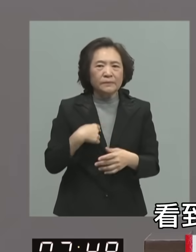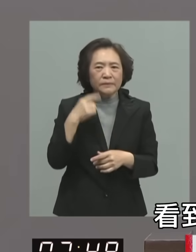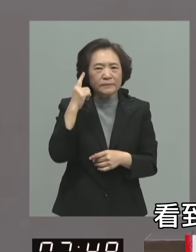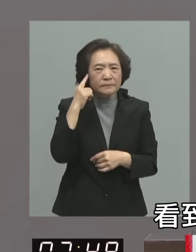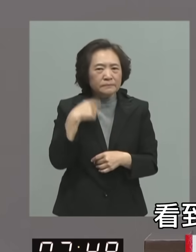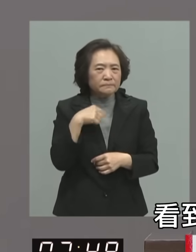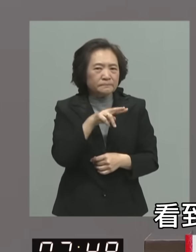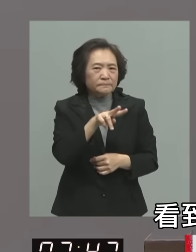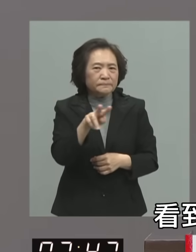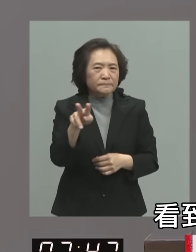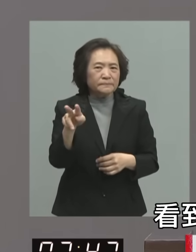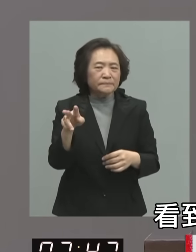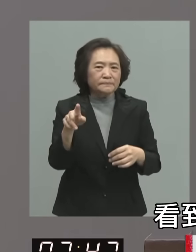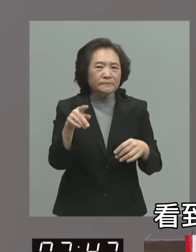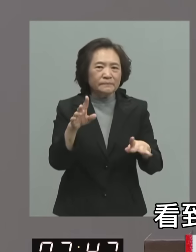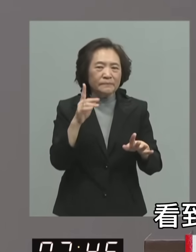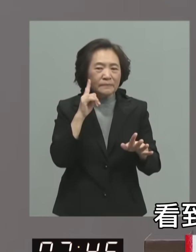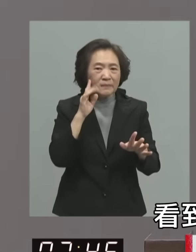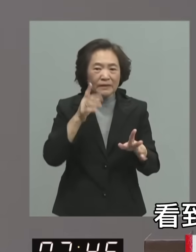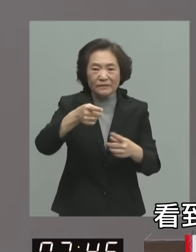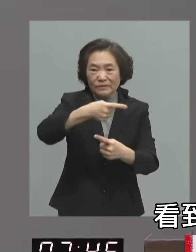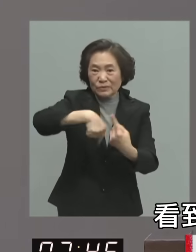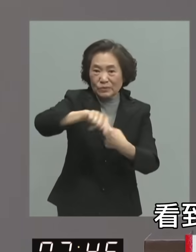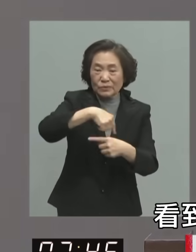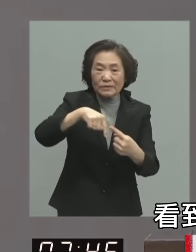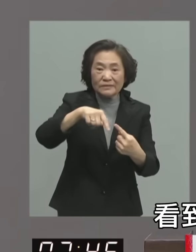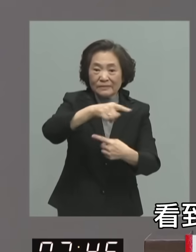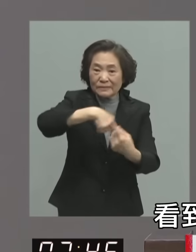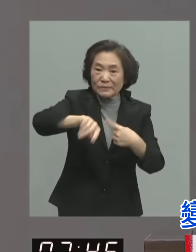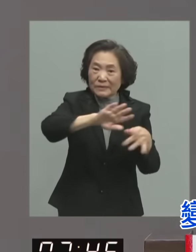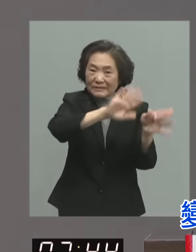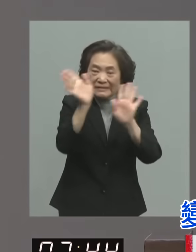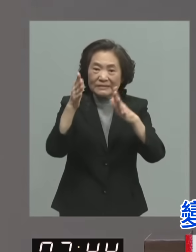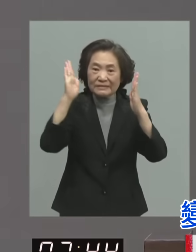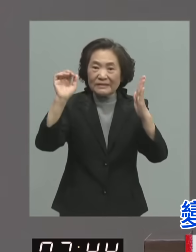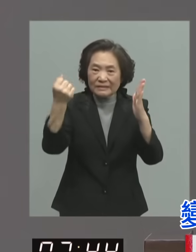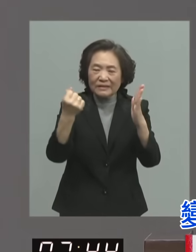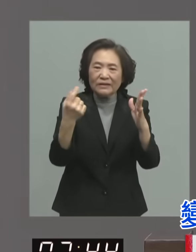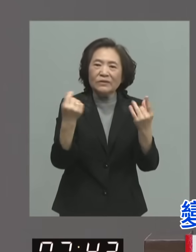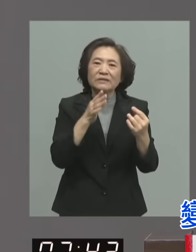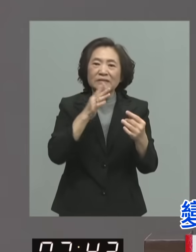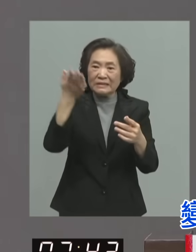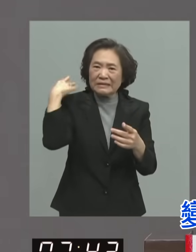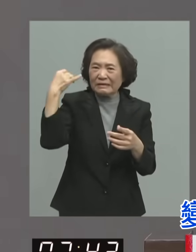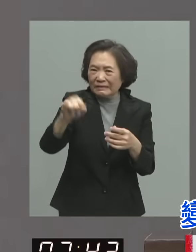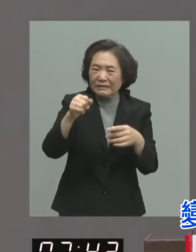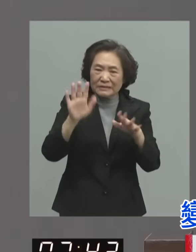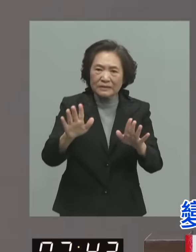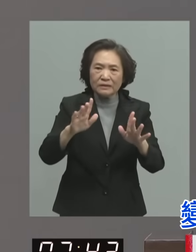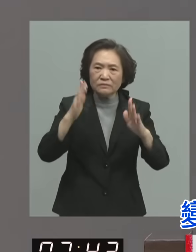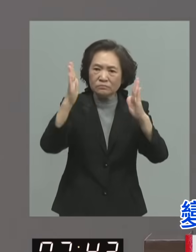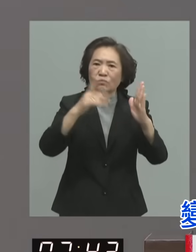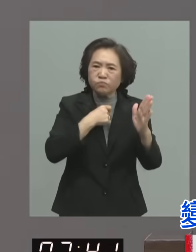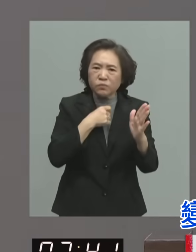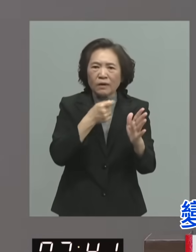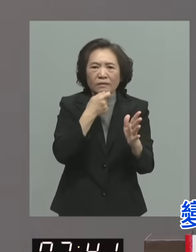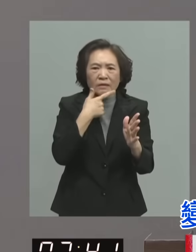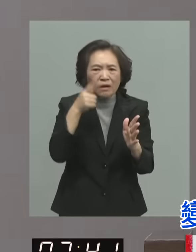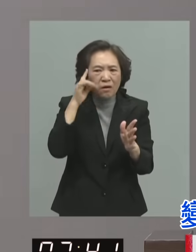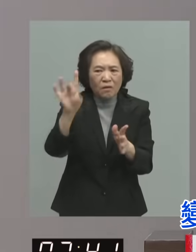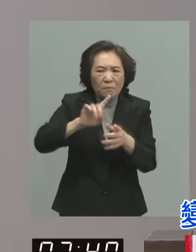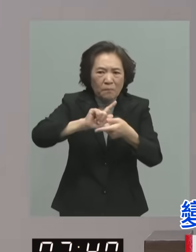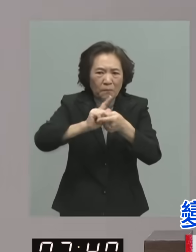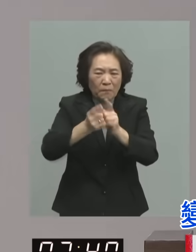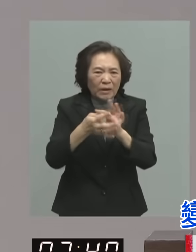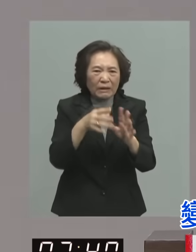是转型正义的促转会，变成清除异己的打